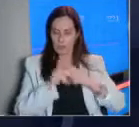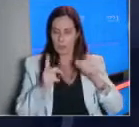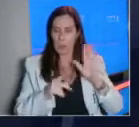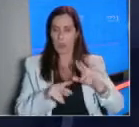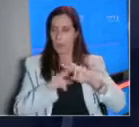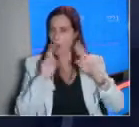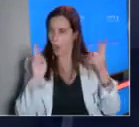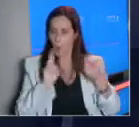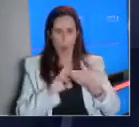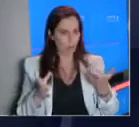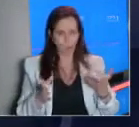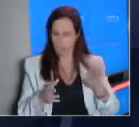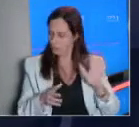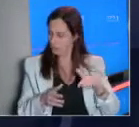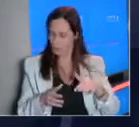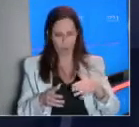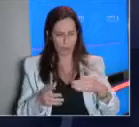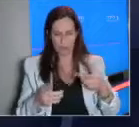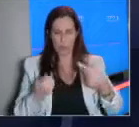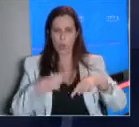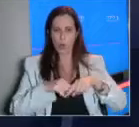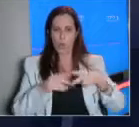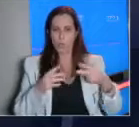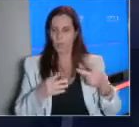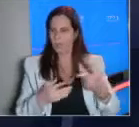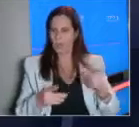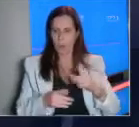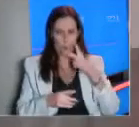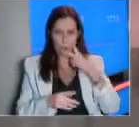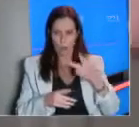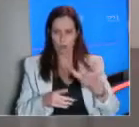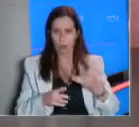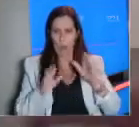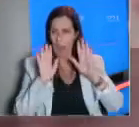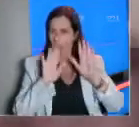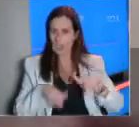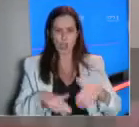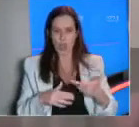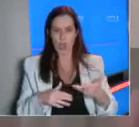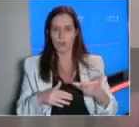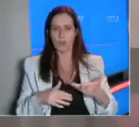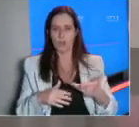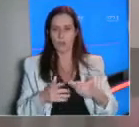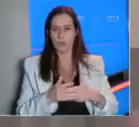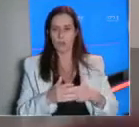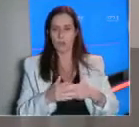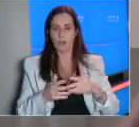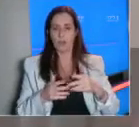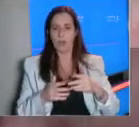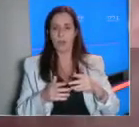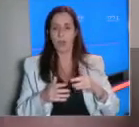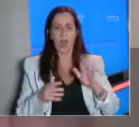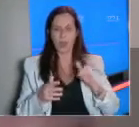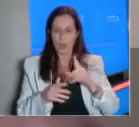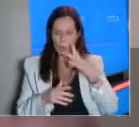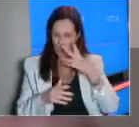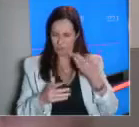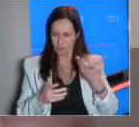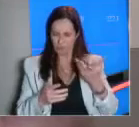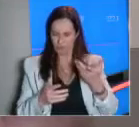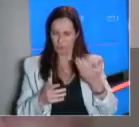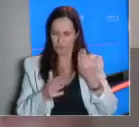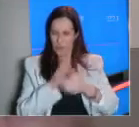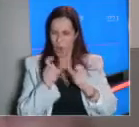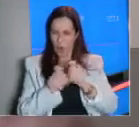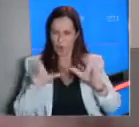אחרות, גם בעולם ערבי, גם בתחום האנרגיה, אתה אף פעם לא רואה, עזור רגע את המסגרת של הטריבונל בשוויץ, אתה אף פעם לא רואה שהוא רואה